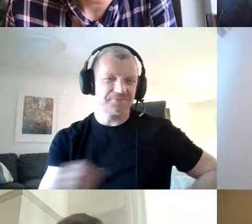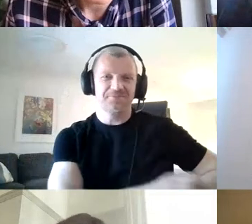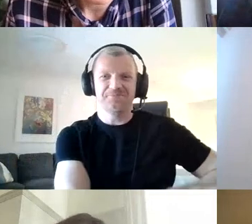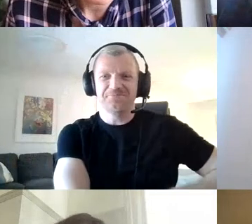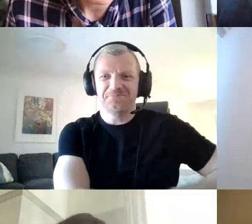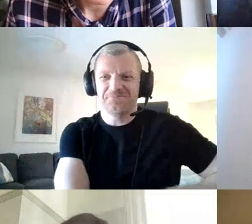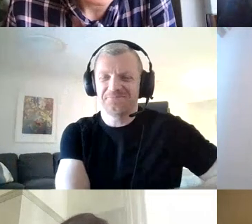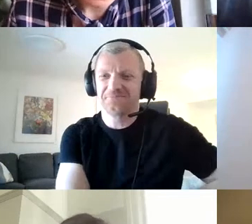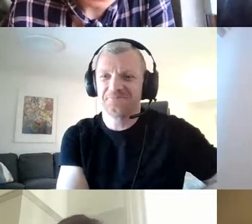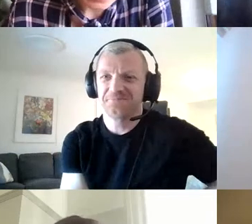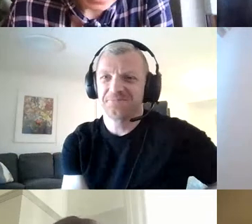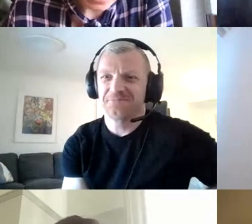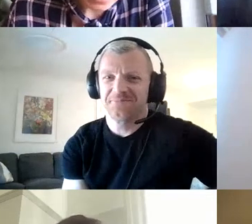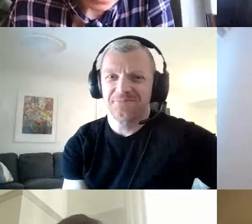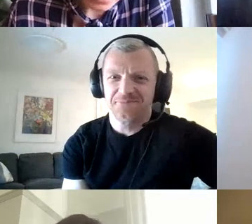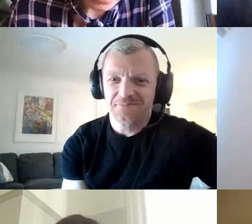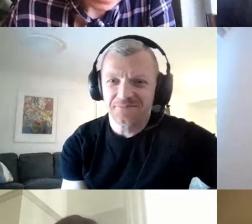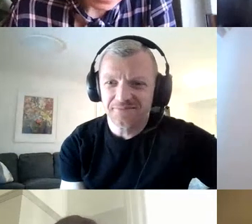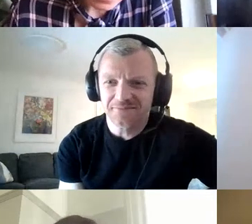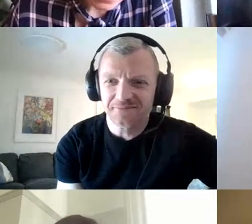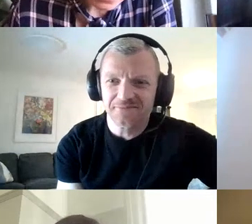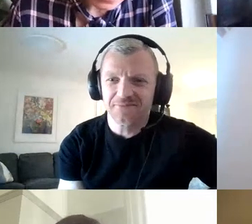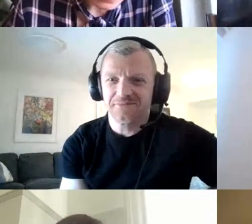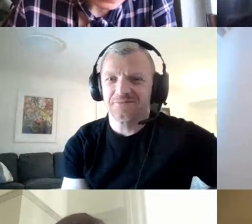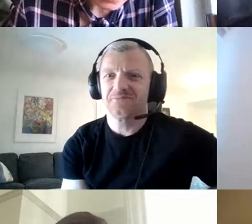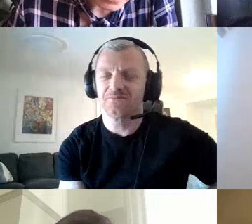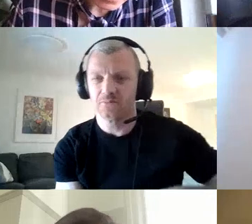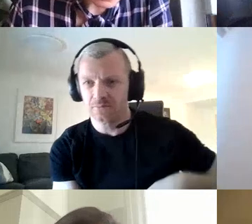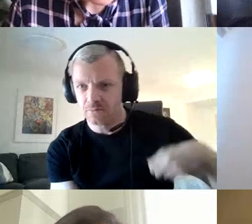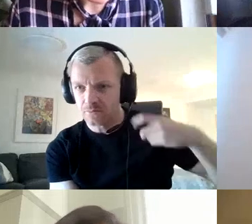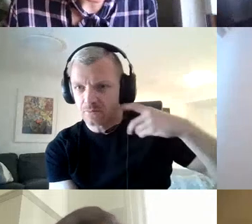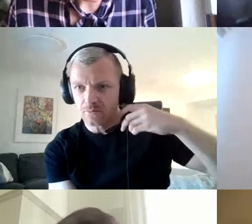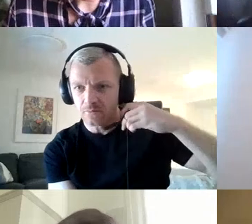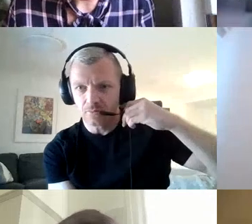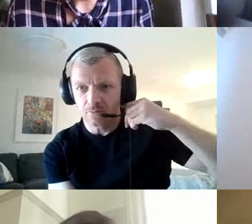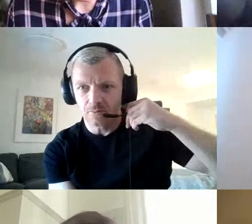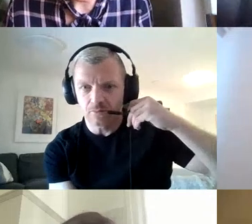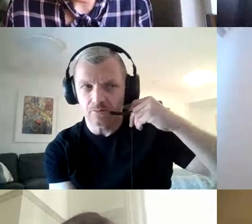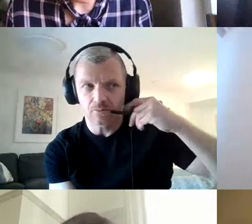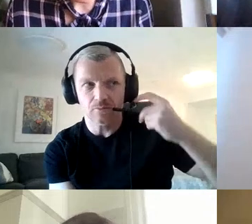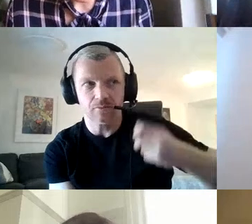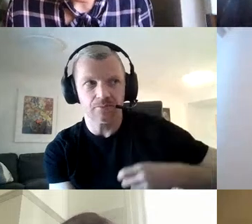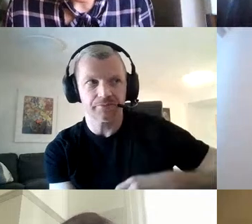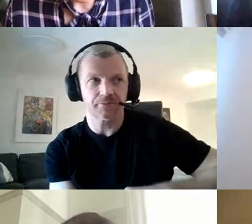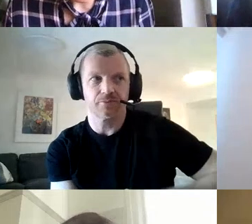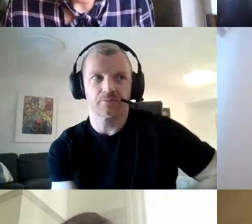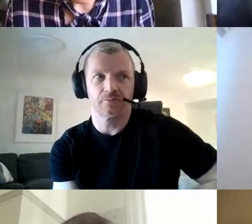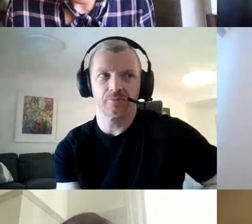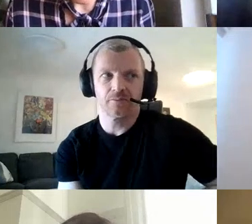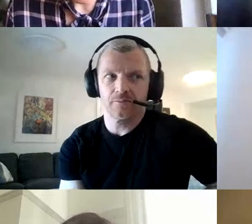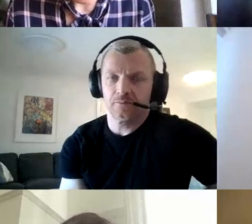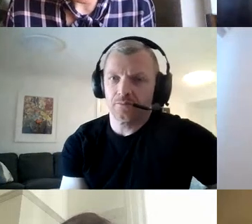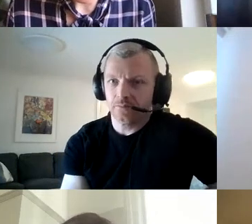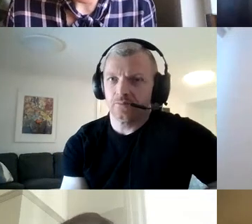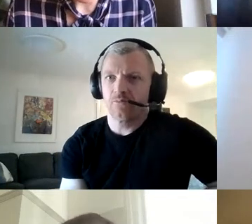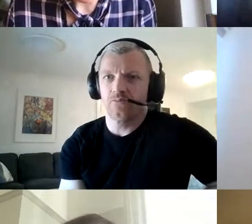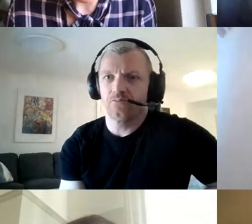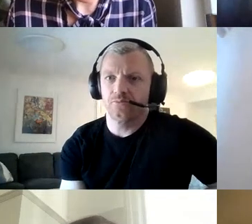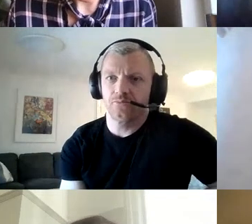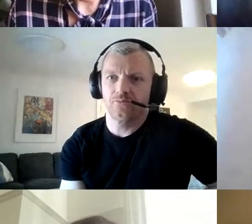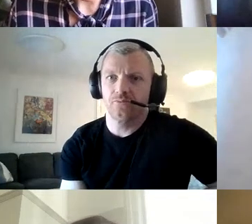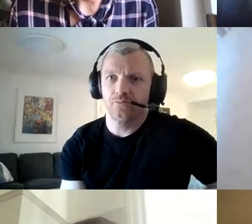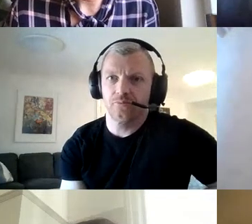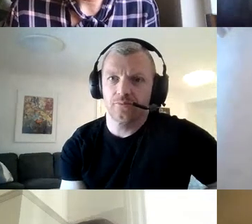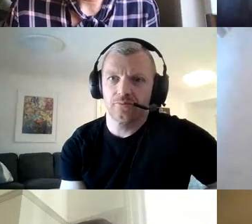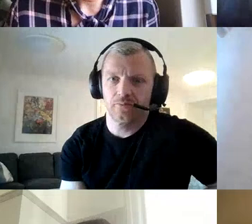på. Ska vi säga till de som lyssnar. Utan det är frågor som är det är ett försök att sammanställa